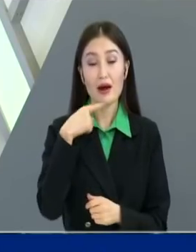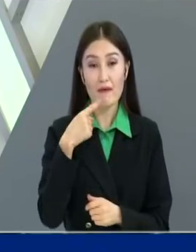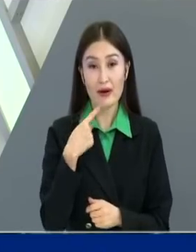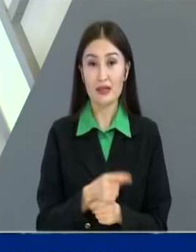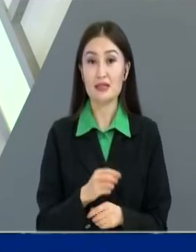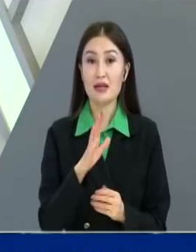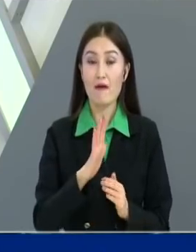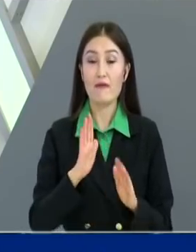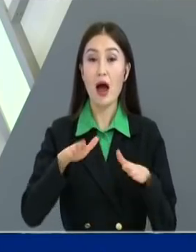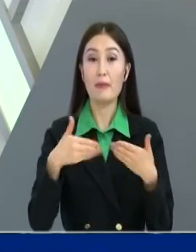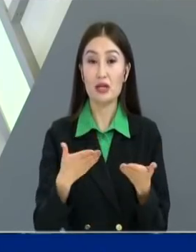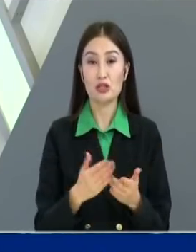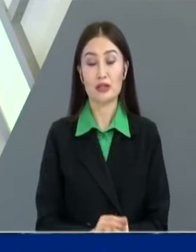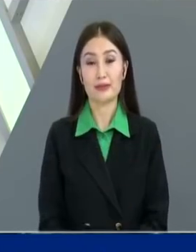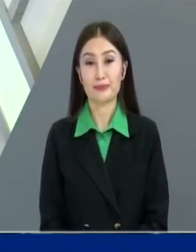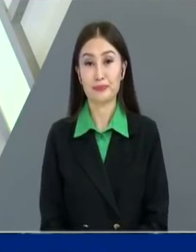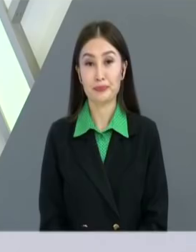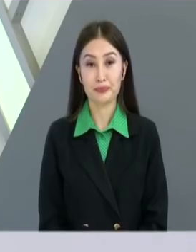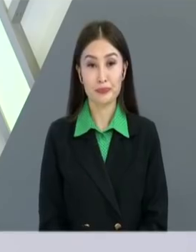в обращении ФУГИ.